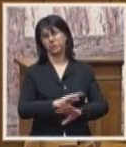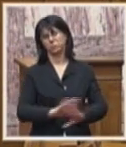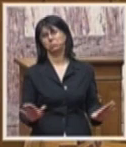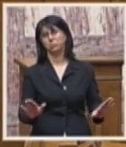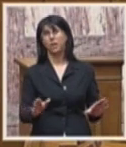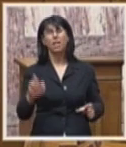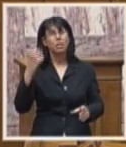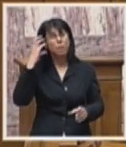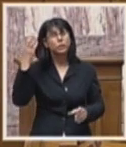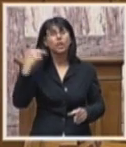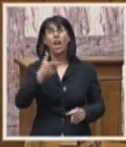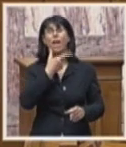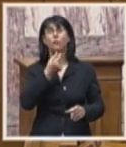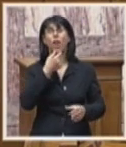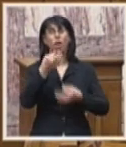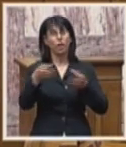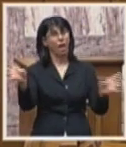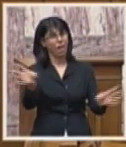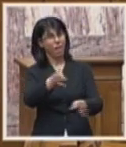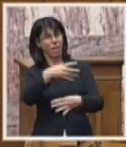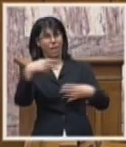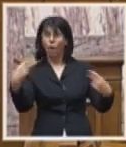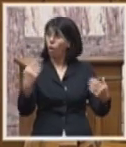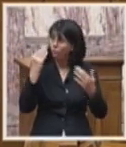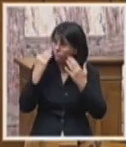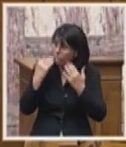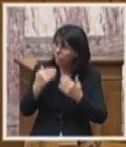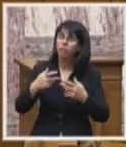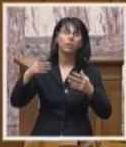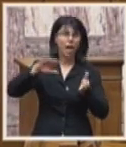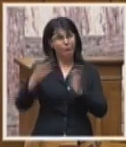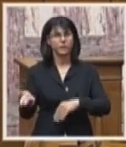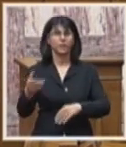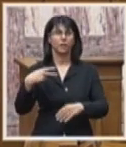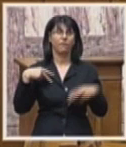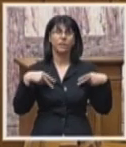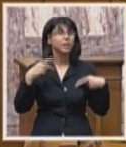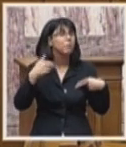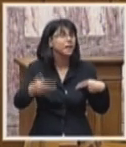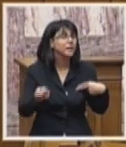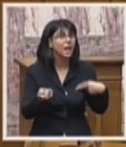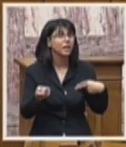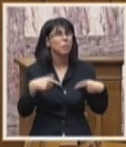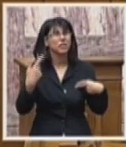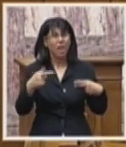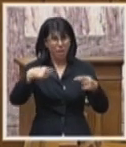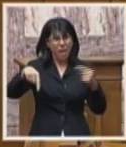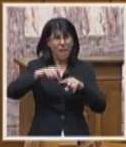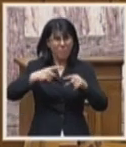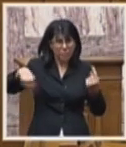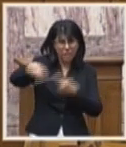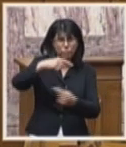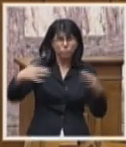και πάλι τα εύκολα λόγια και ευχάριστες υποσχέσεις. Να θυμίσω τι ακολούθησε όταν η Ελλάδα χωρίστηκε στον εμφύλιο ή όταν